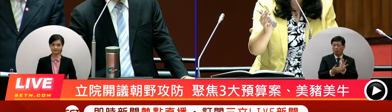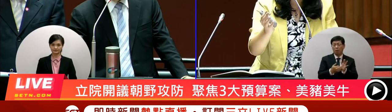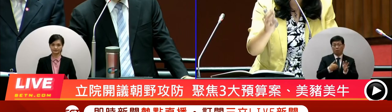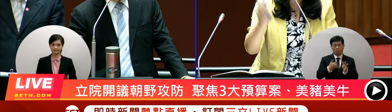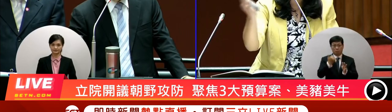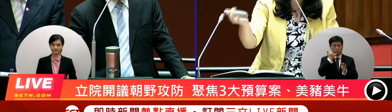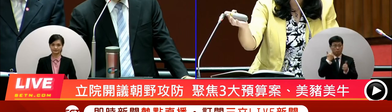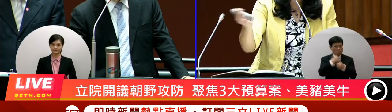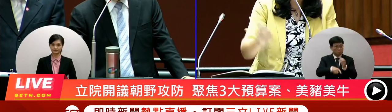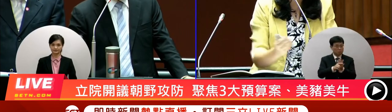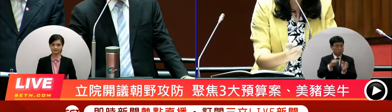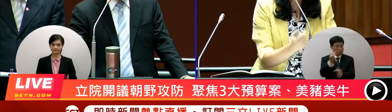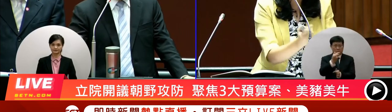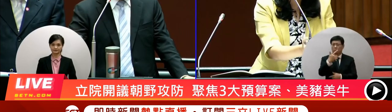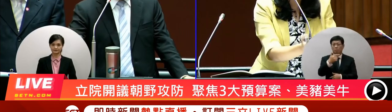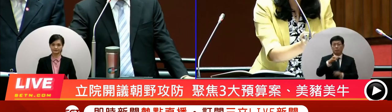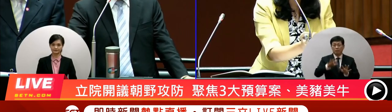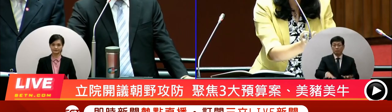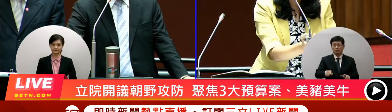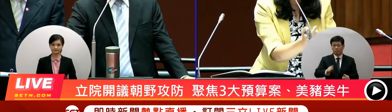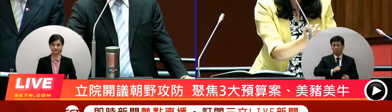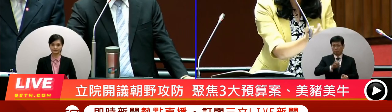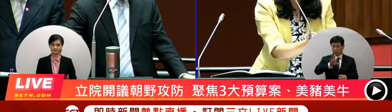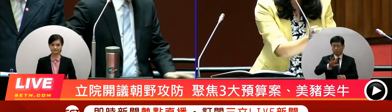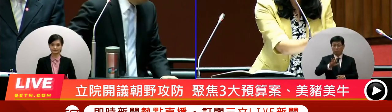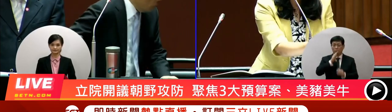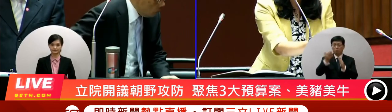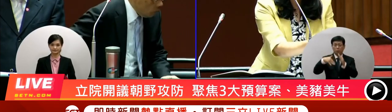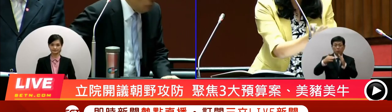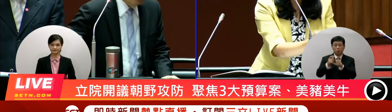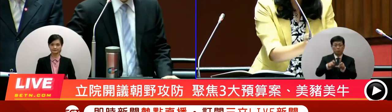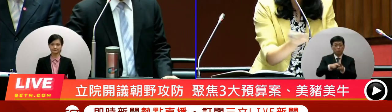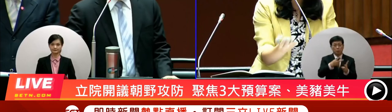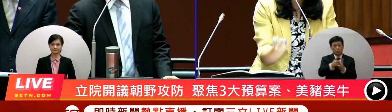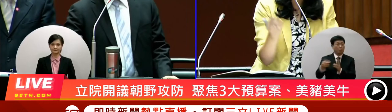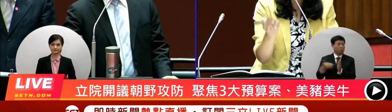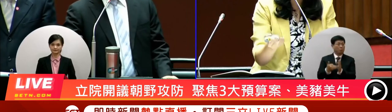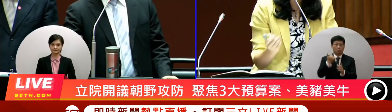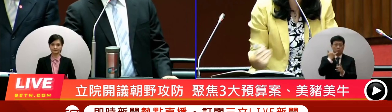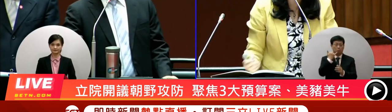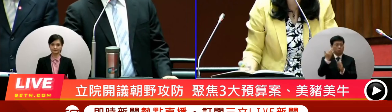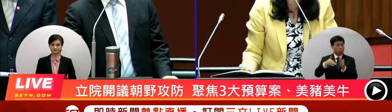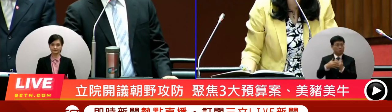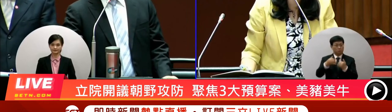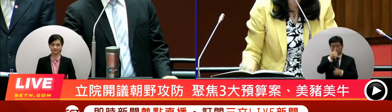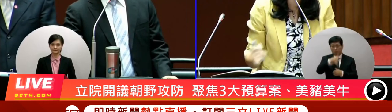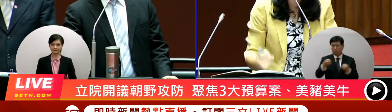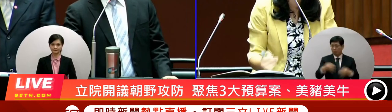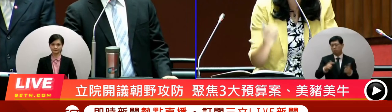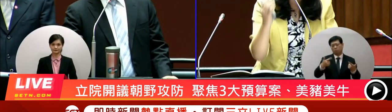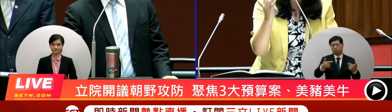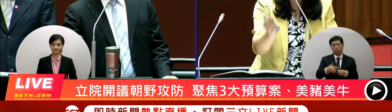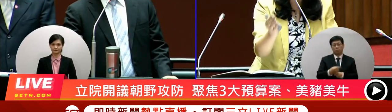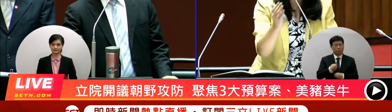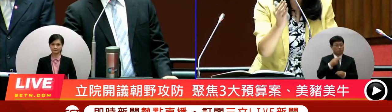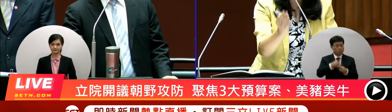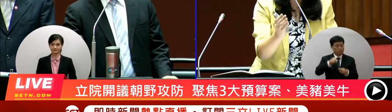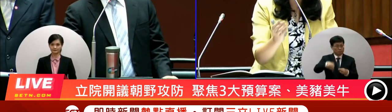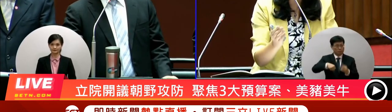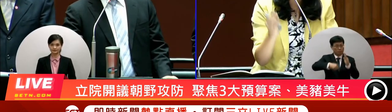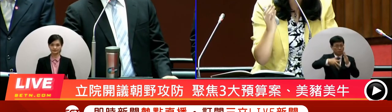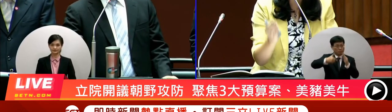怎么样代表一切，不是说今天我们今天有那个学校的公文就能够代表学校没有食安问题。我相信这个院